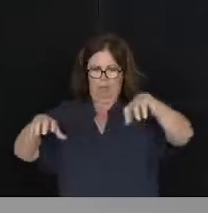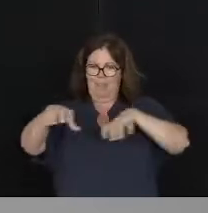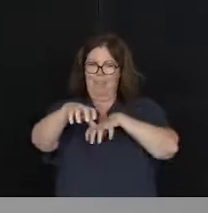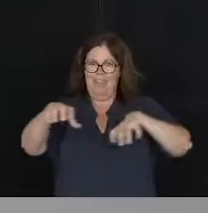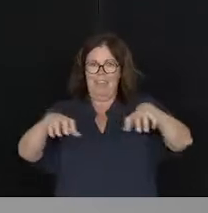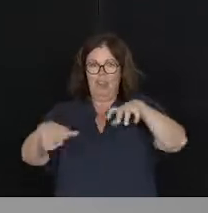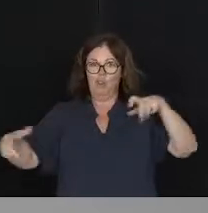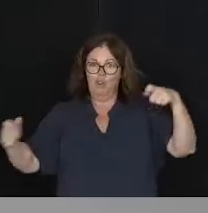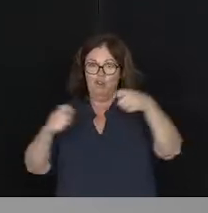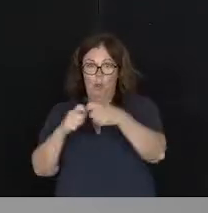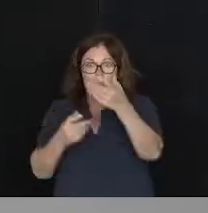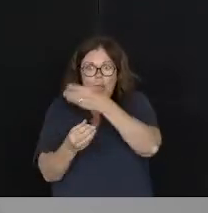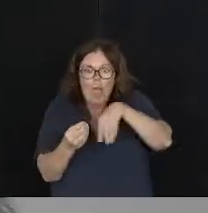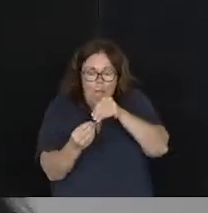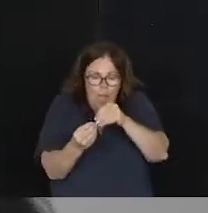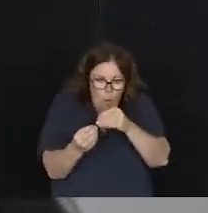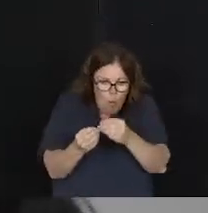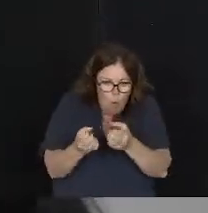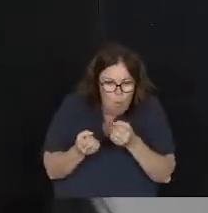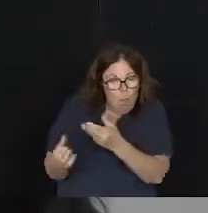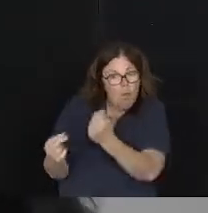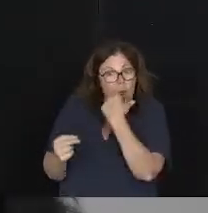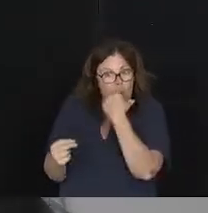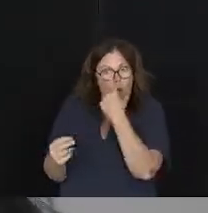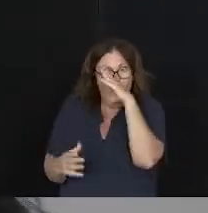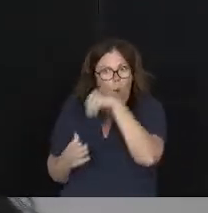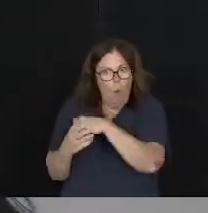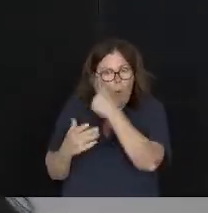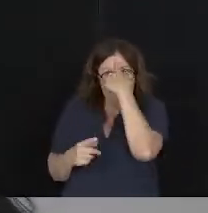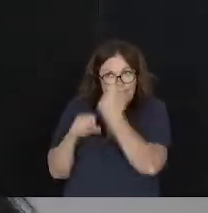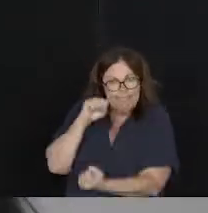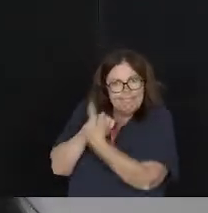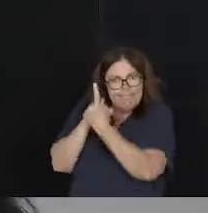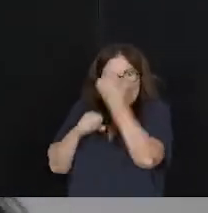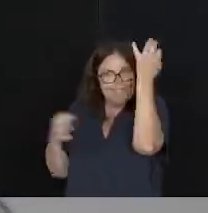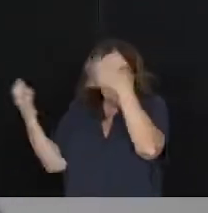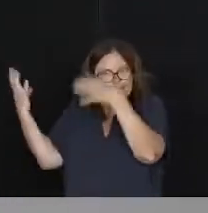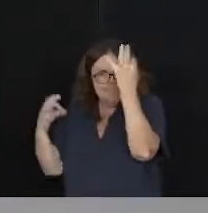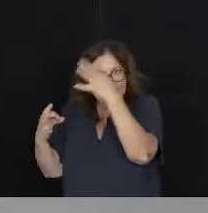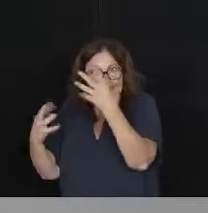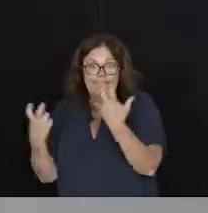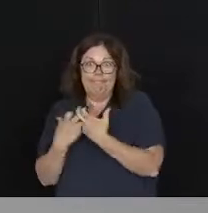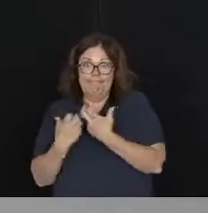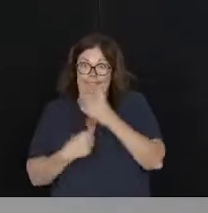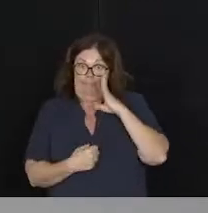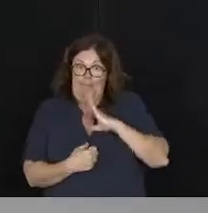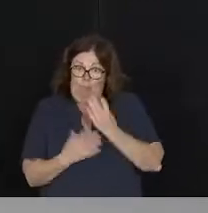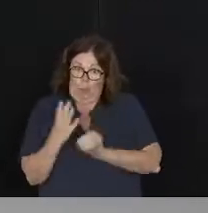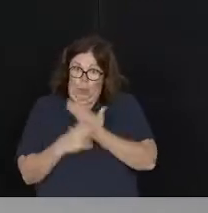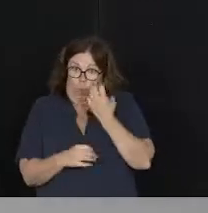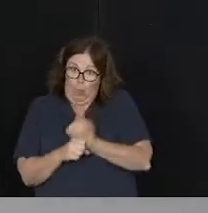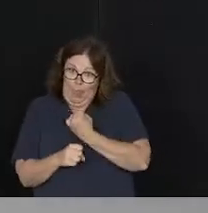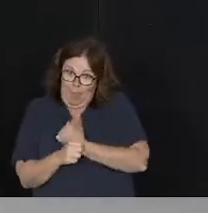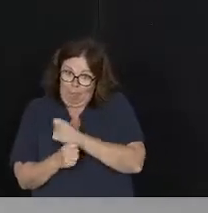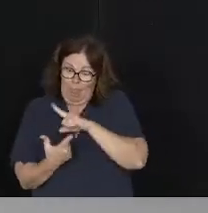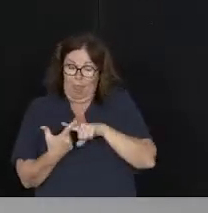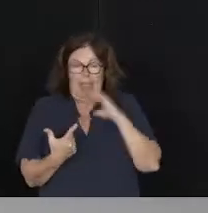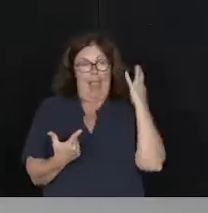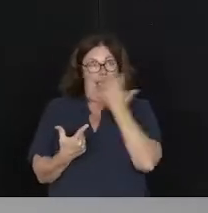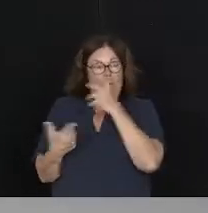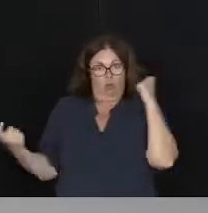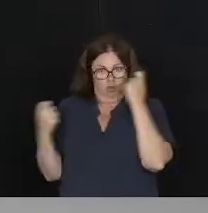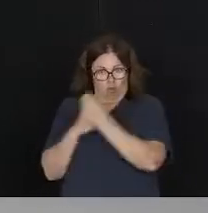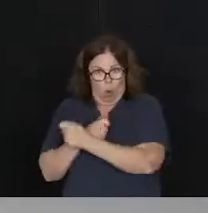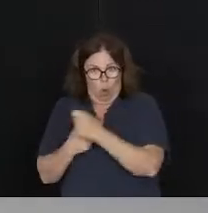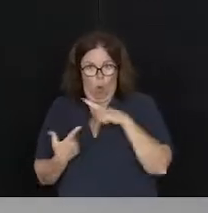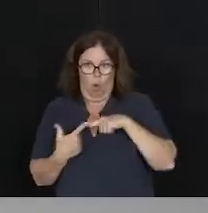brèches d'agentivité spécifiquement liées au temps de guerre. De nouveaux types de travail pour les femmes, pour les adolescents, de nouvelles